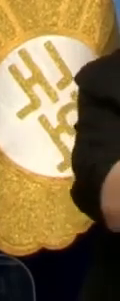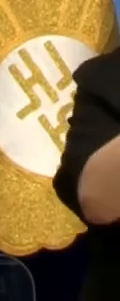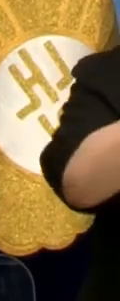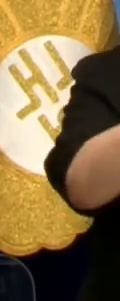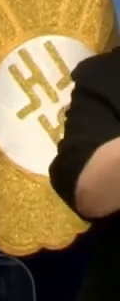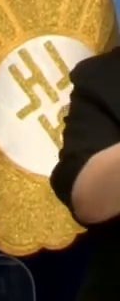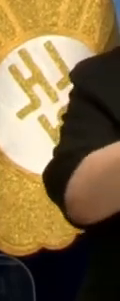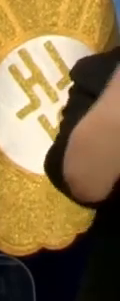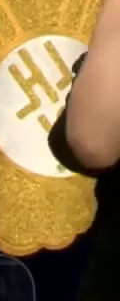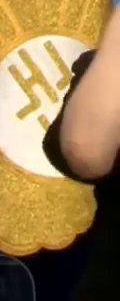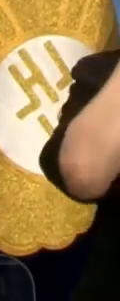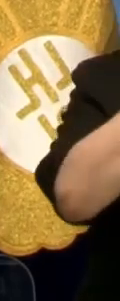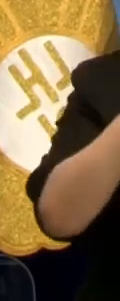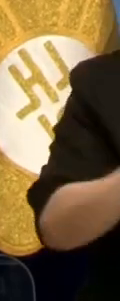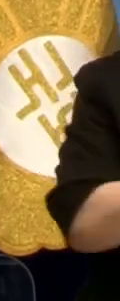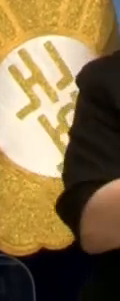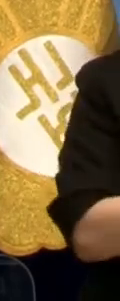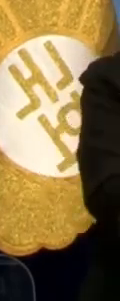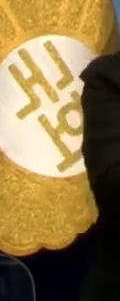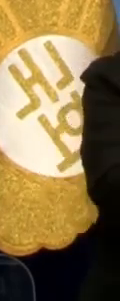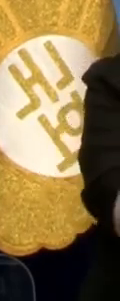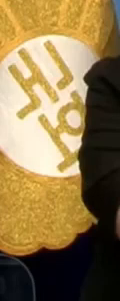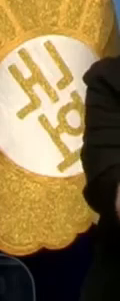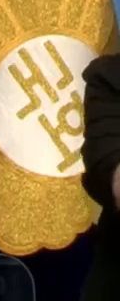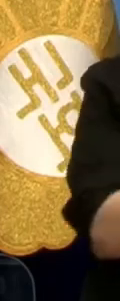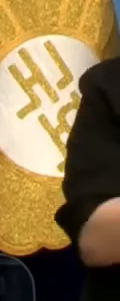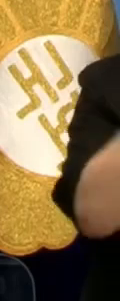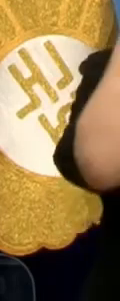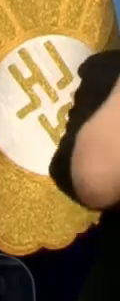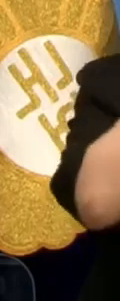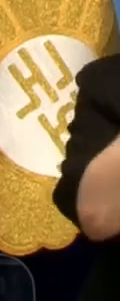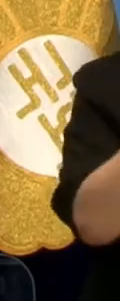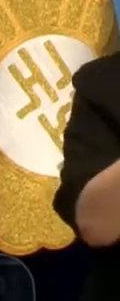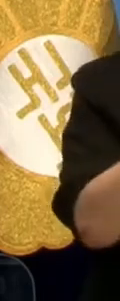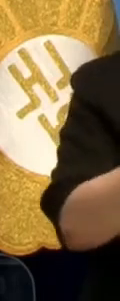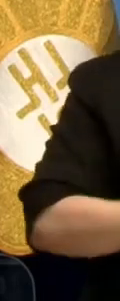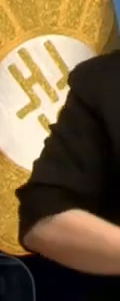통계적으로 경제 성장에 도움이 된다는 걸 느끼셨습니까?